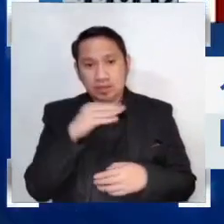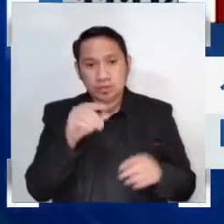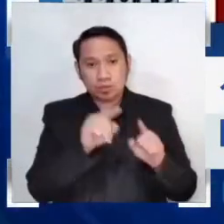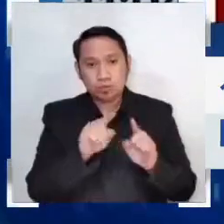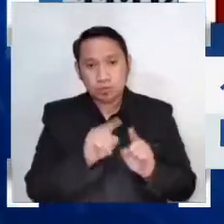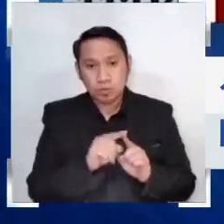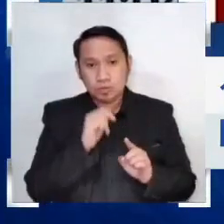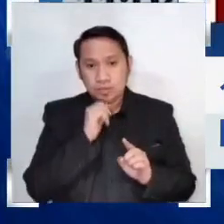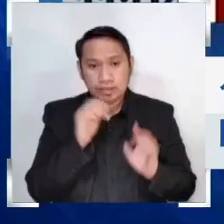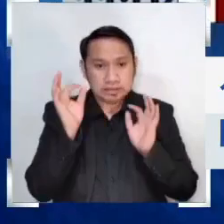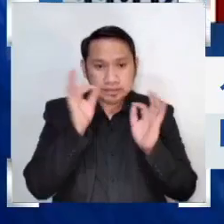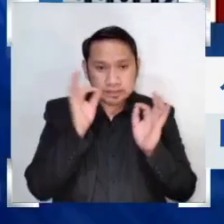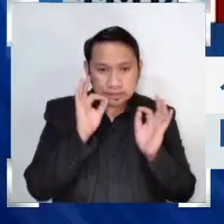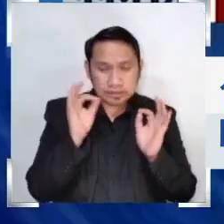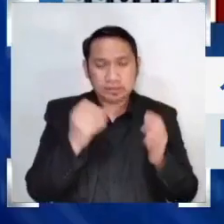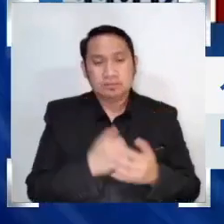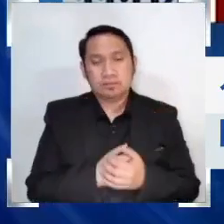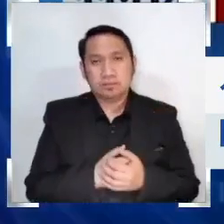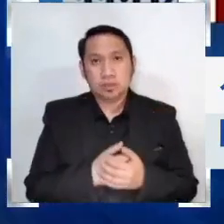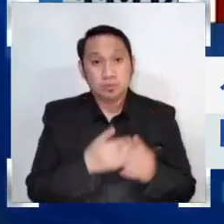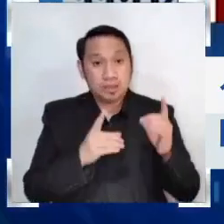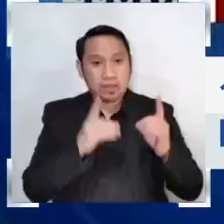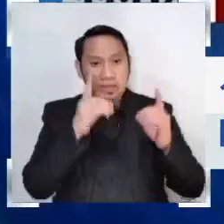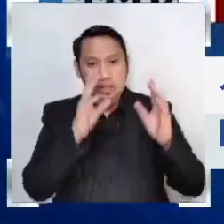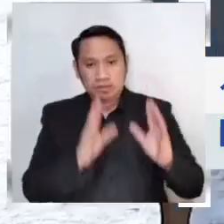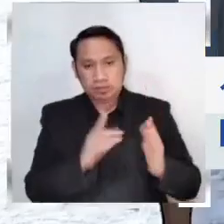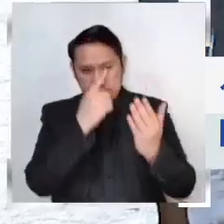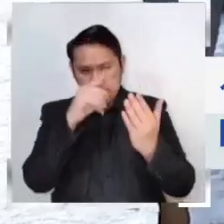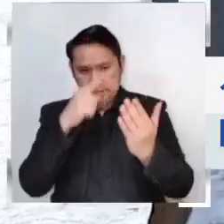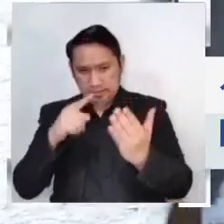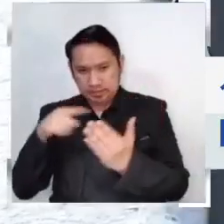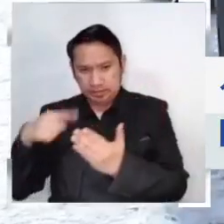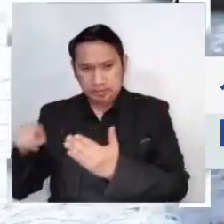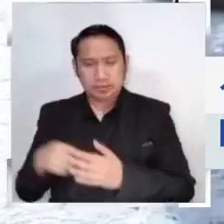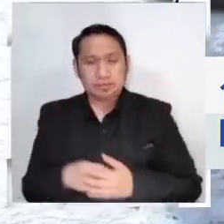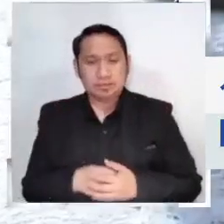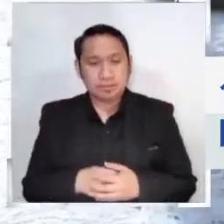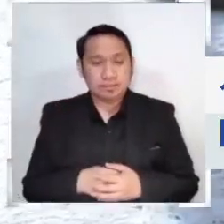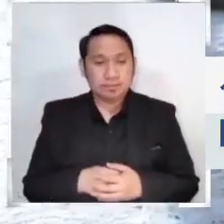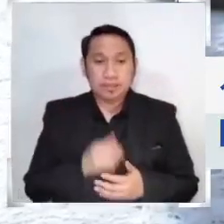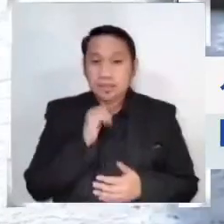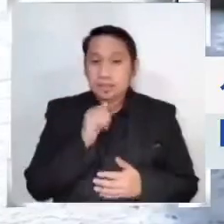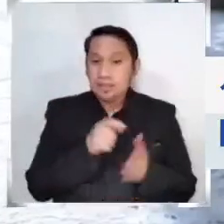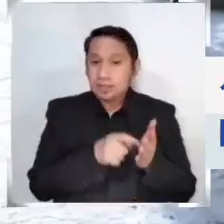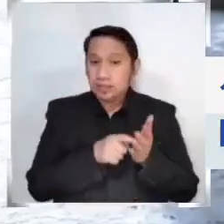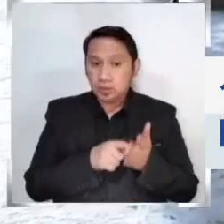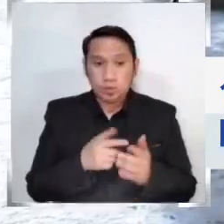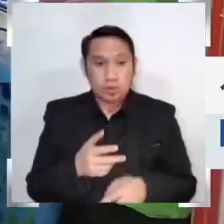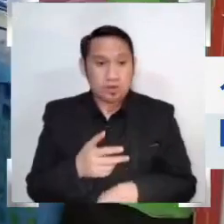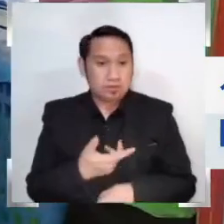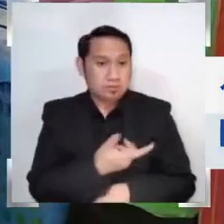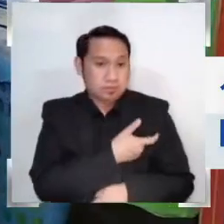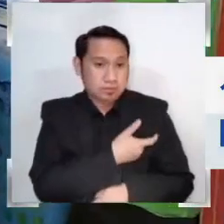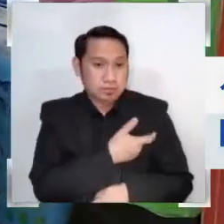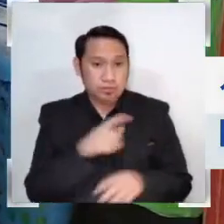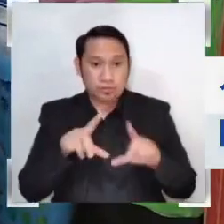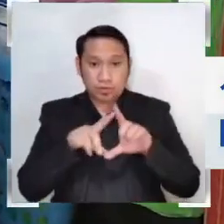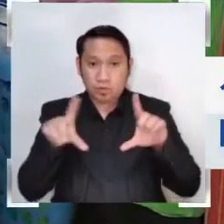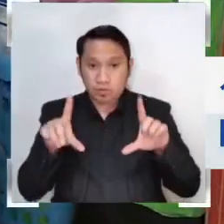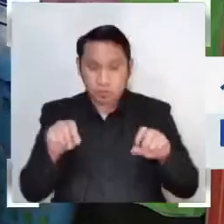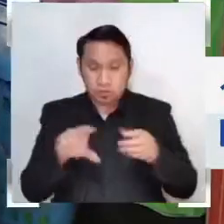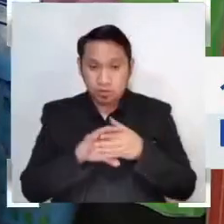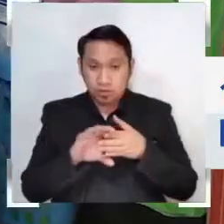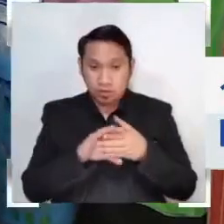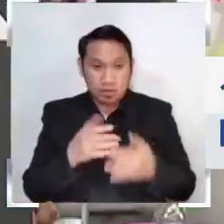any influence katulad po ng kinagbabawal na gamot o liquor. Hindi required of vaccination card para makasakay, pero magpapakalat